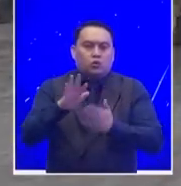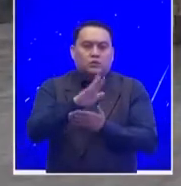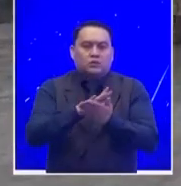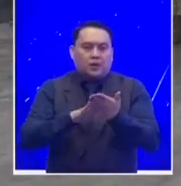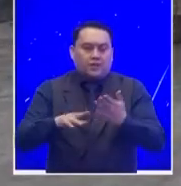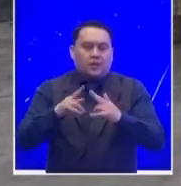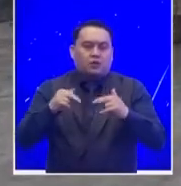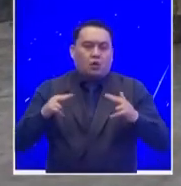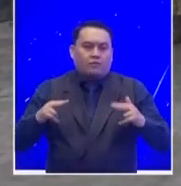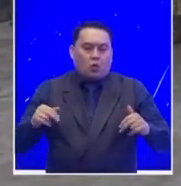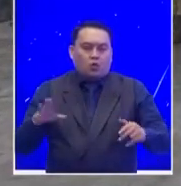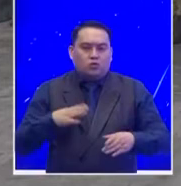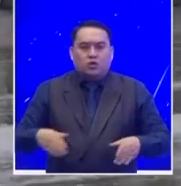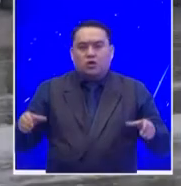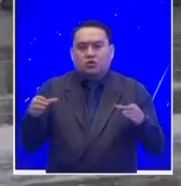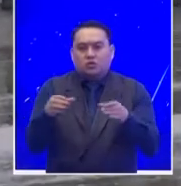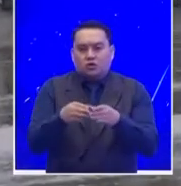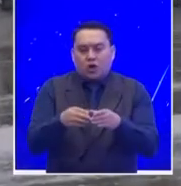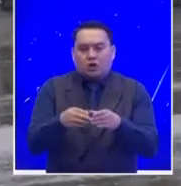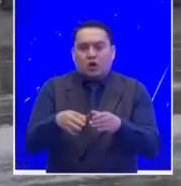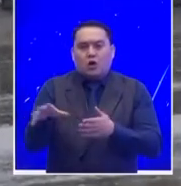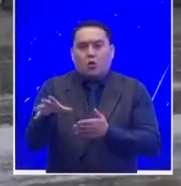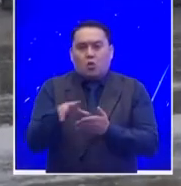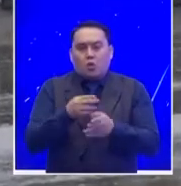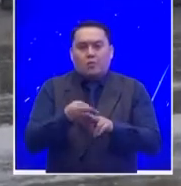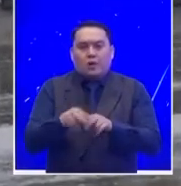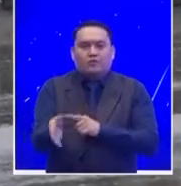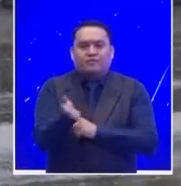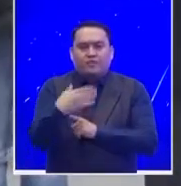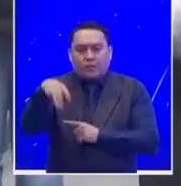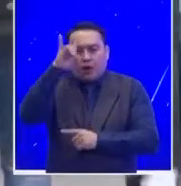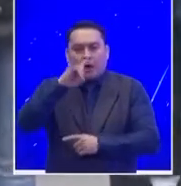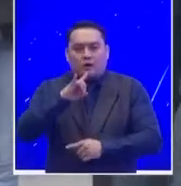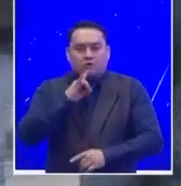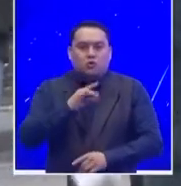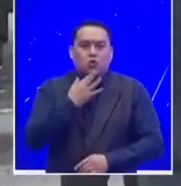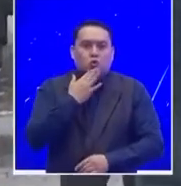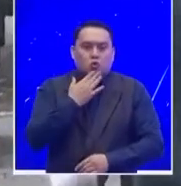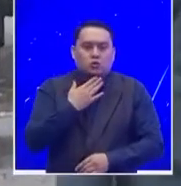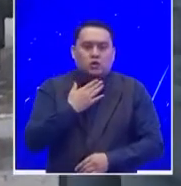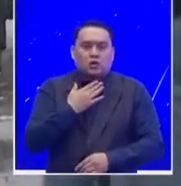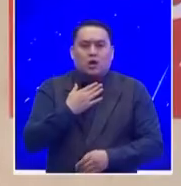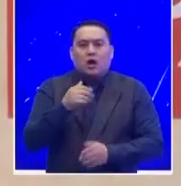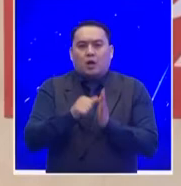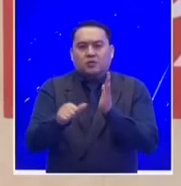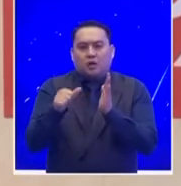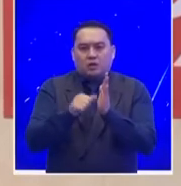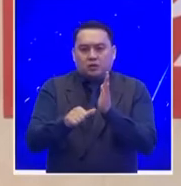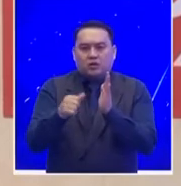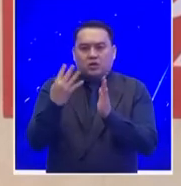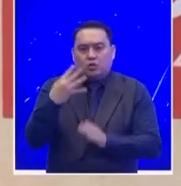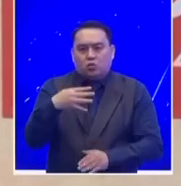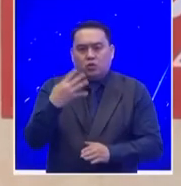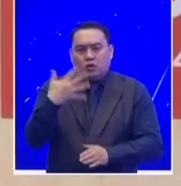8-ші гвардиялық мотоатқыштар дивизиясының көшірме жауынгерлік туы Қазақстан Республикасы ұлттық ұланының 66-54 әскери